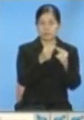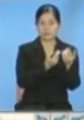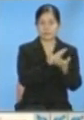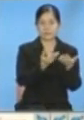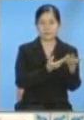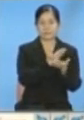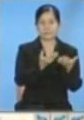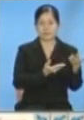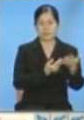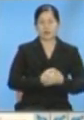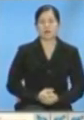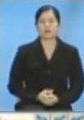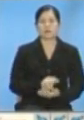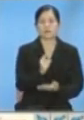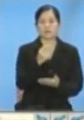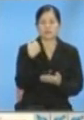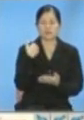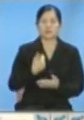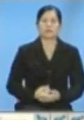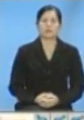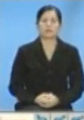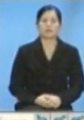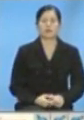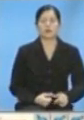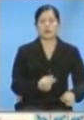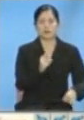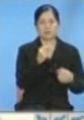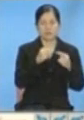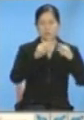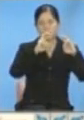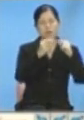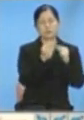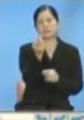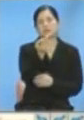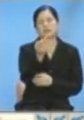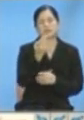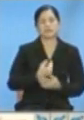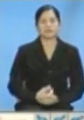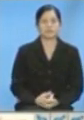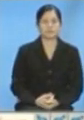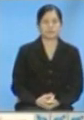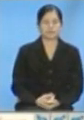าชิกได้อภิปรายกันพอสมควรประเด็นมันมีอยู่แค่นี้